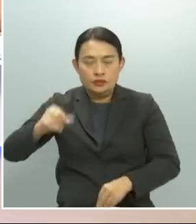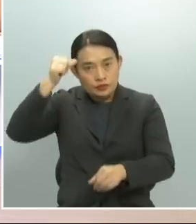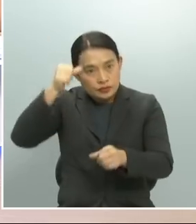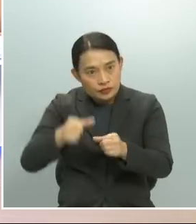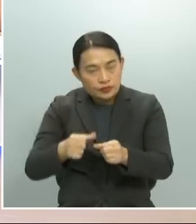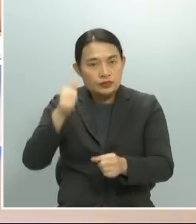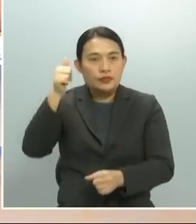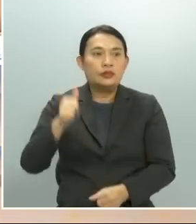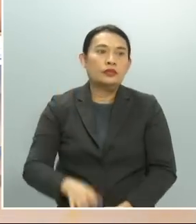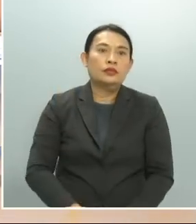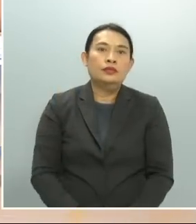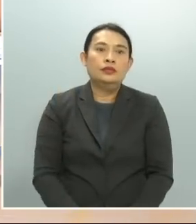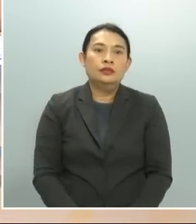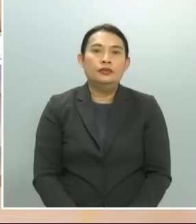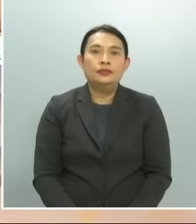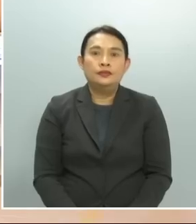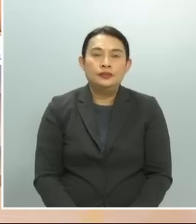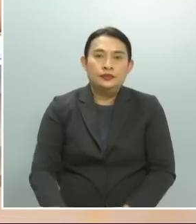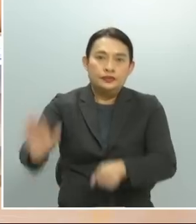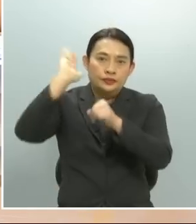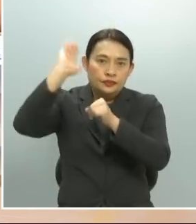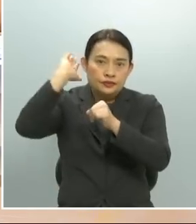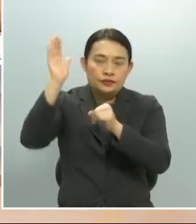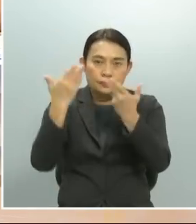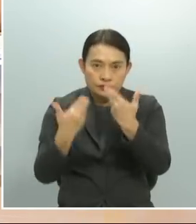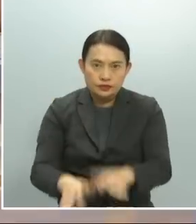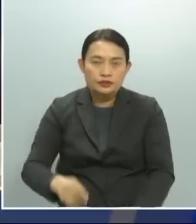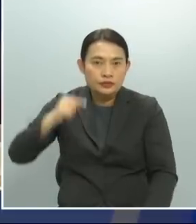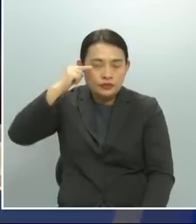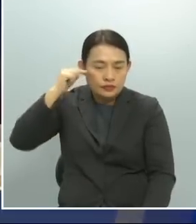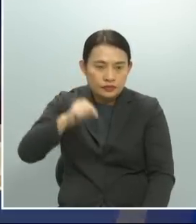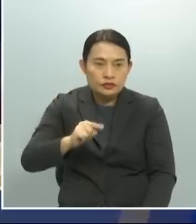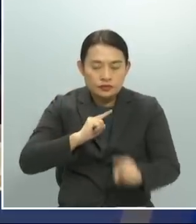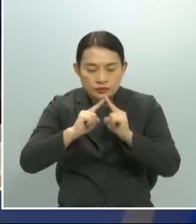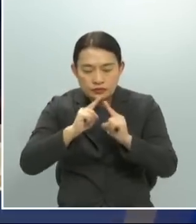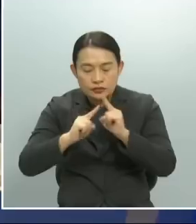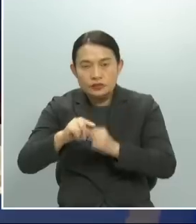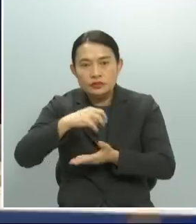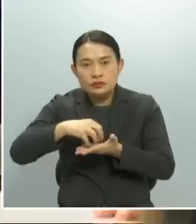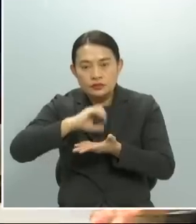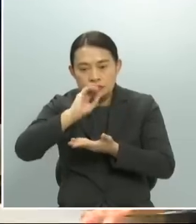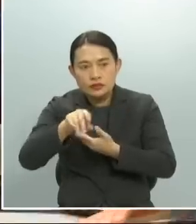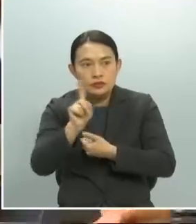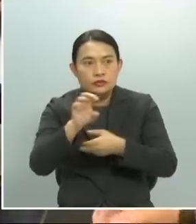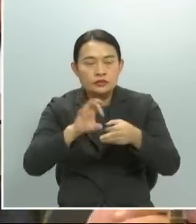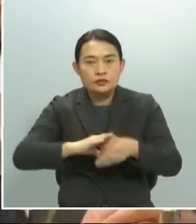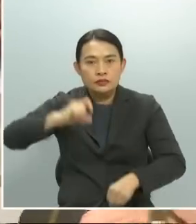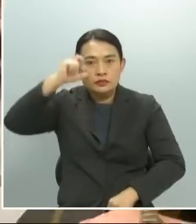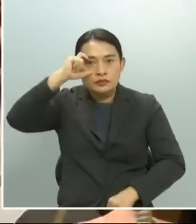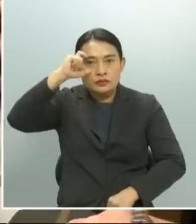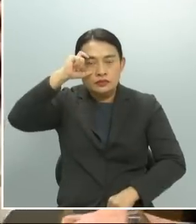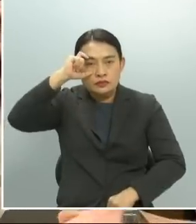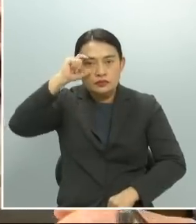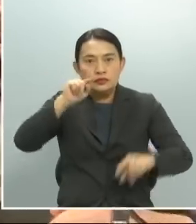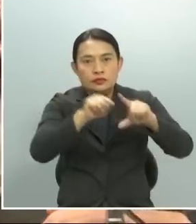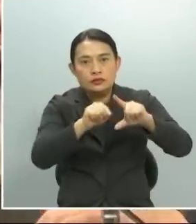ล้วความจริงเนี่ยแถลงเสร็จสับแต่ท่านขอพูดแล้วก็พูดถึงกรณีก้าวไกลควรจะเสียสละเพื่อไทยก็ต้อง